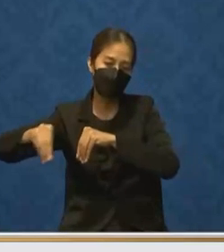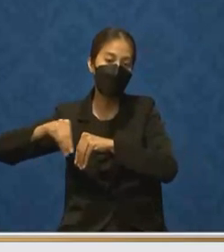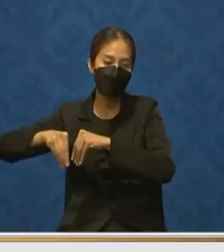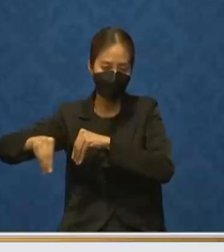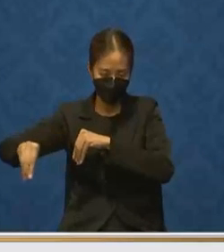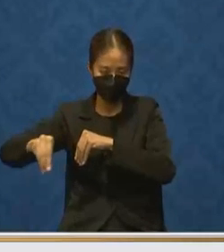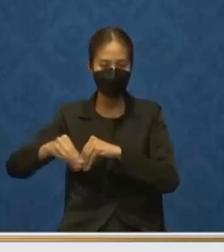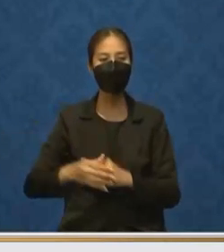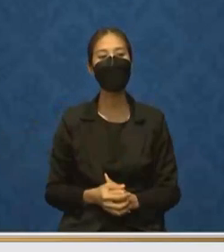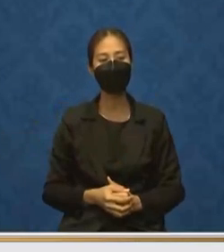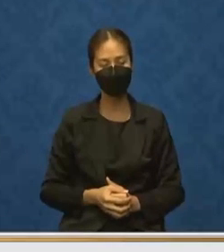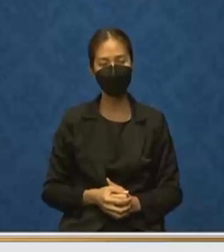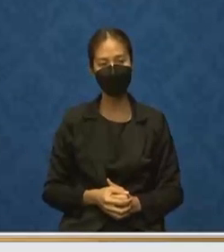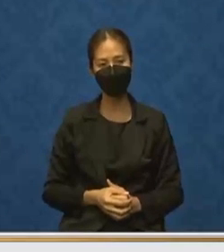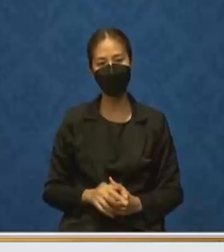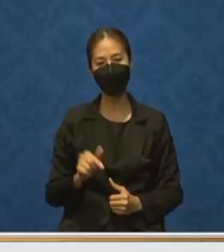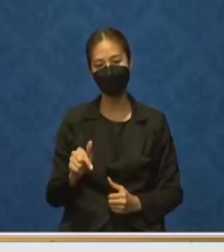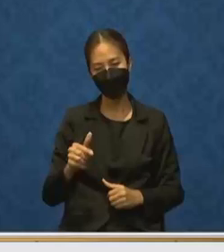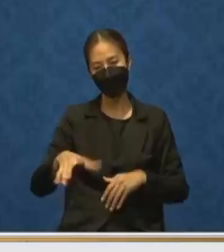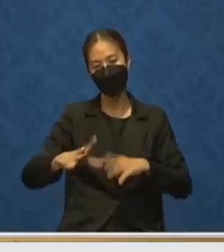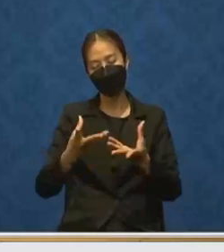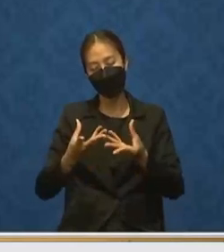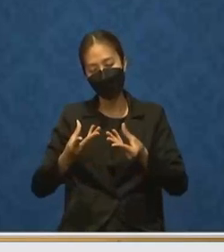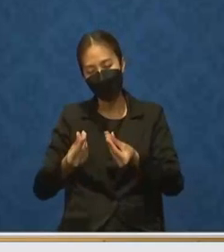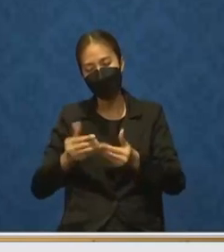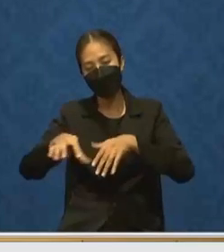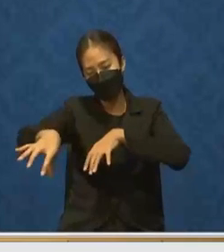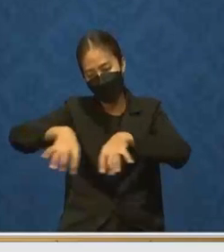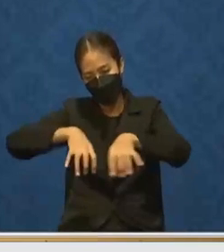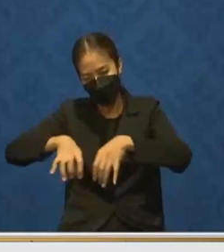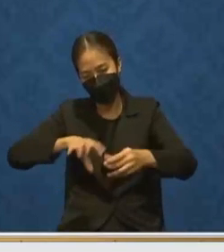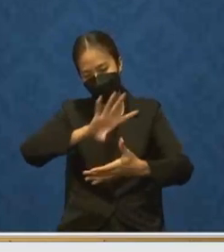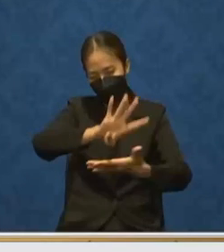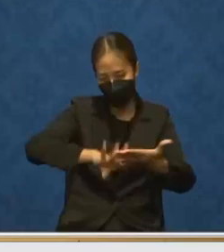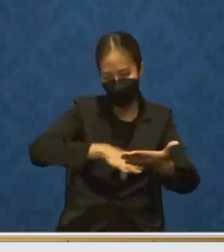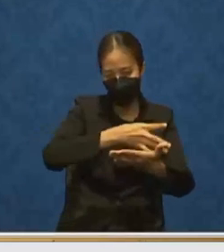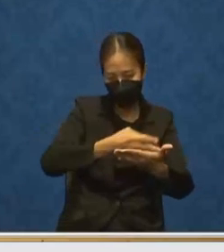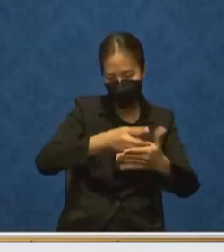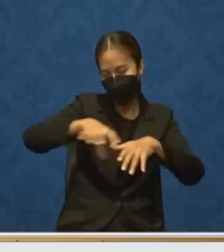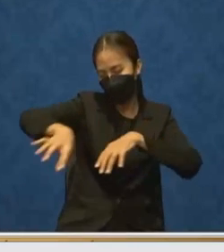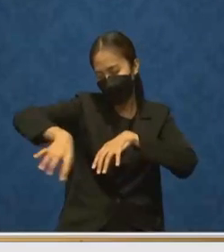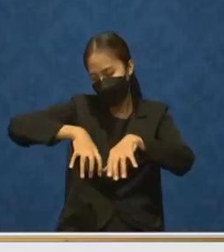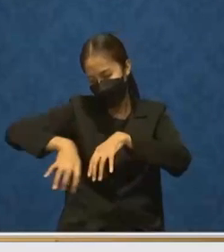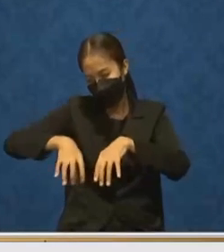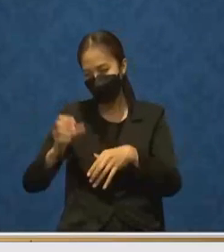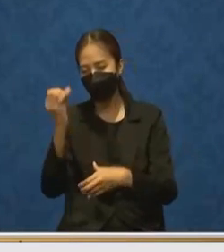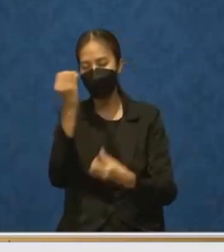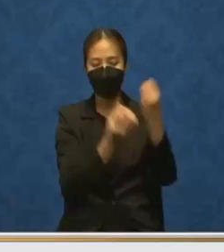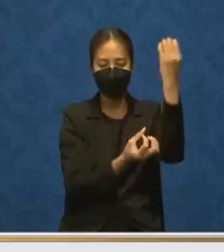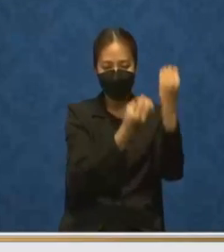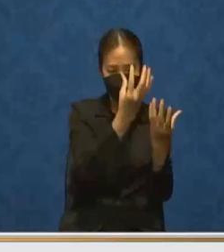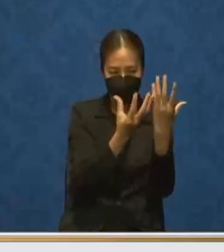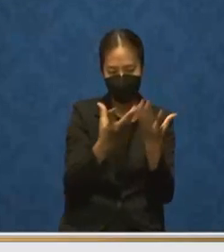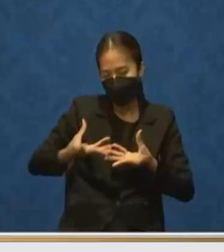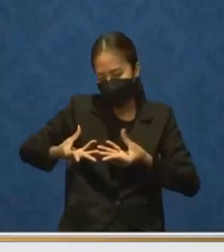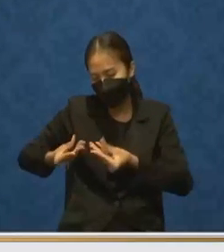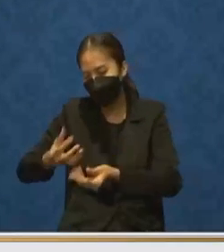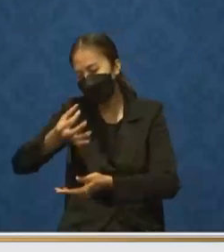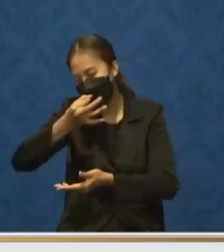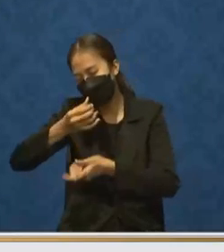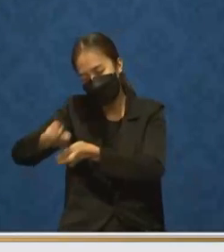26,910 ไร่จัดระเบียบการใช้ที่ดินด้วยการจัดทำแผนการจัดการทรัพยากรที่ดินและป่าไม้ระดับพื้นที่ 3,000 หมู่บ้